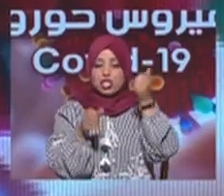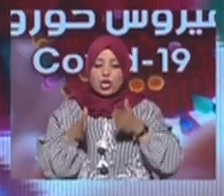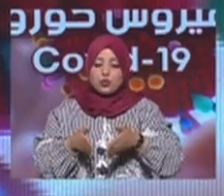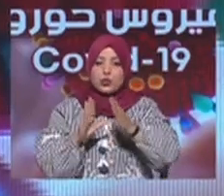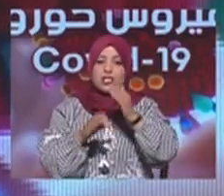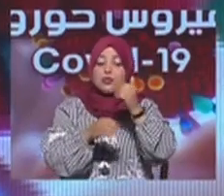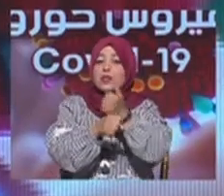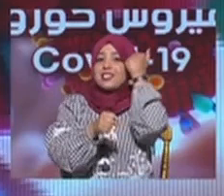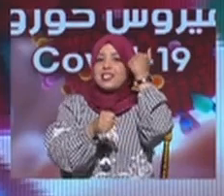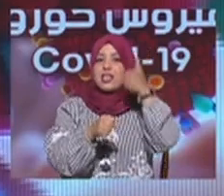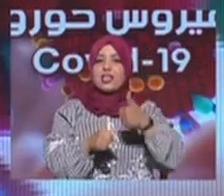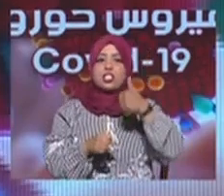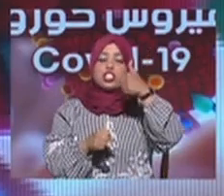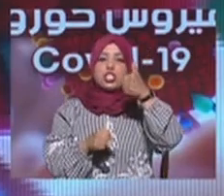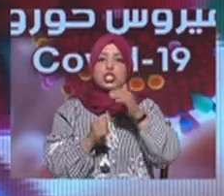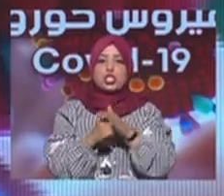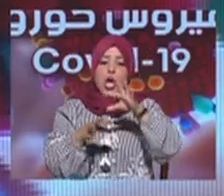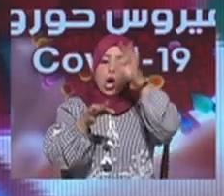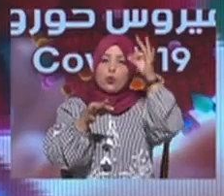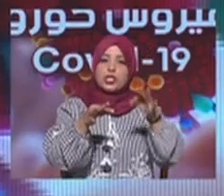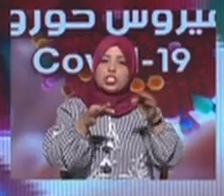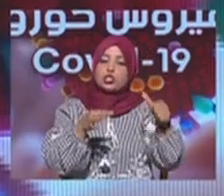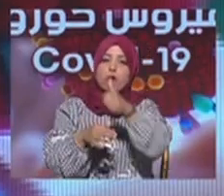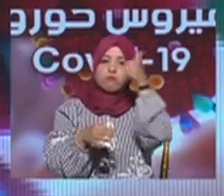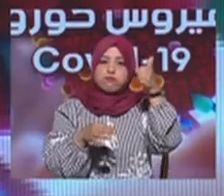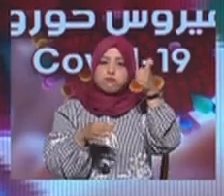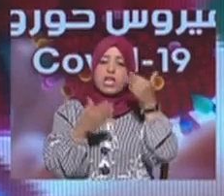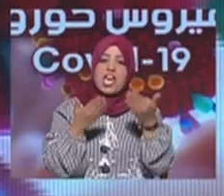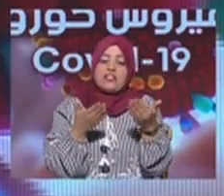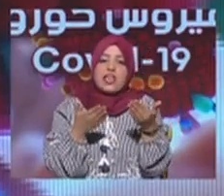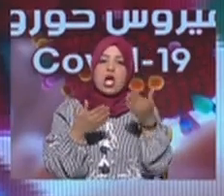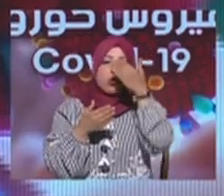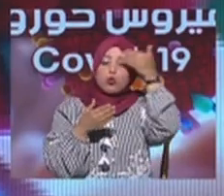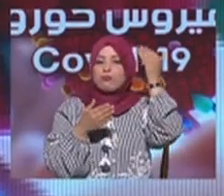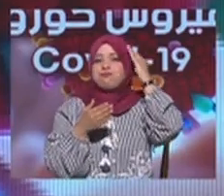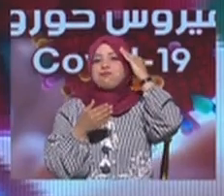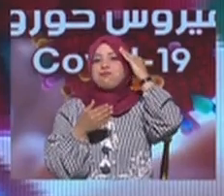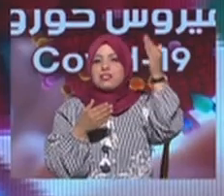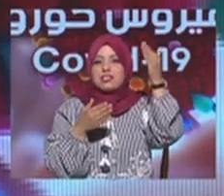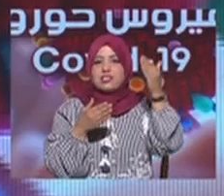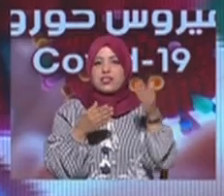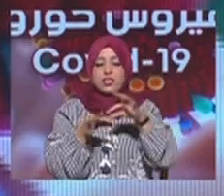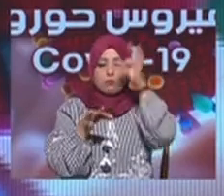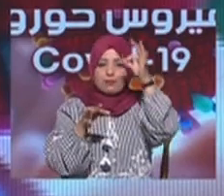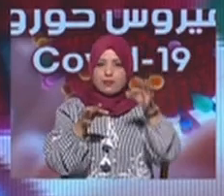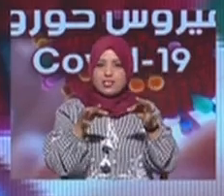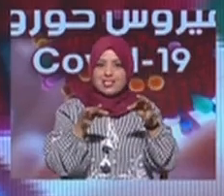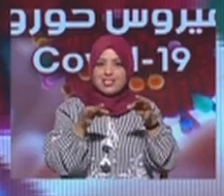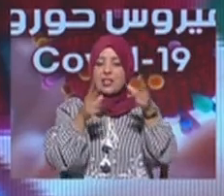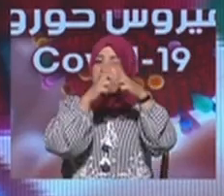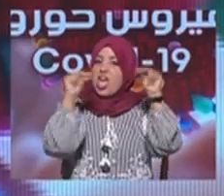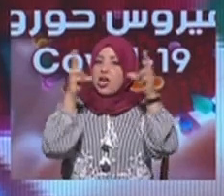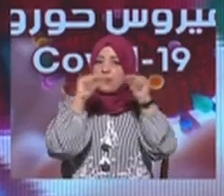من التجربه الاولى، والنتيجه كانت ما كنتش حتى انا نتوقعها، لي سيكونس طلعوا نضاف على الاخر ونتيجه